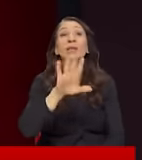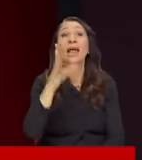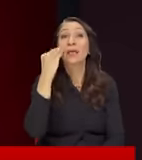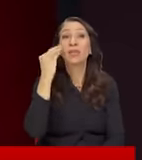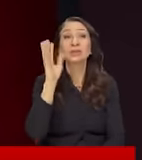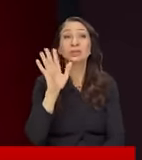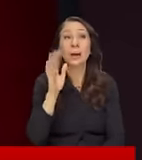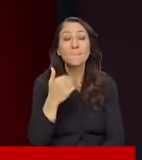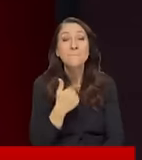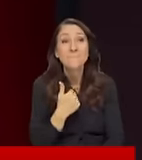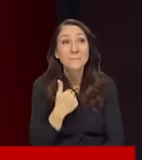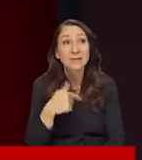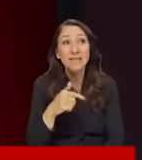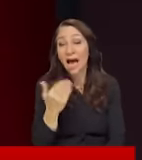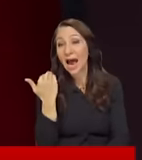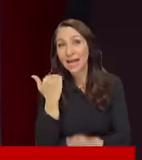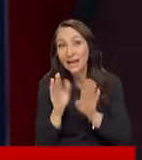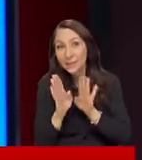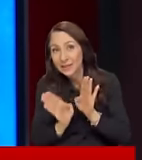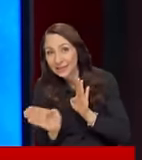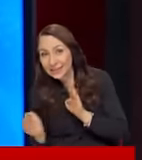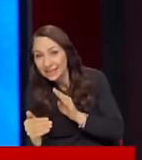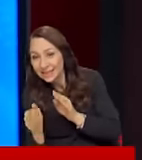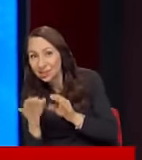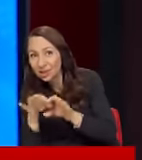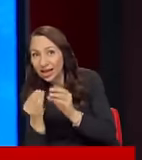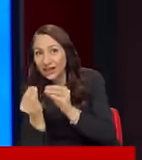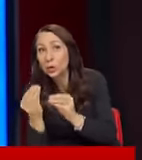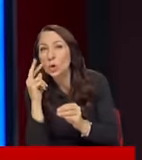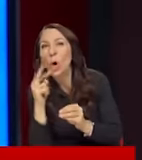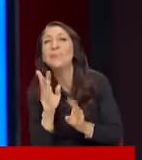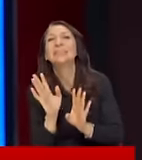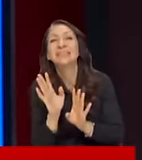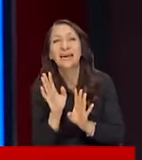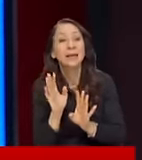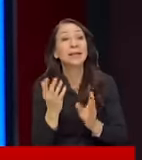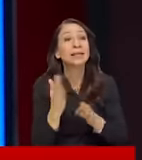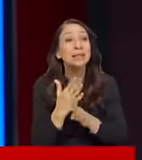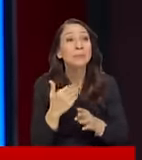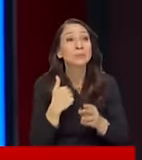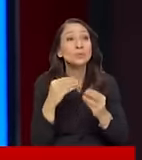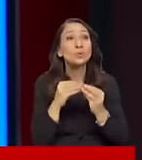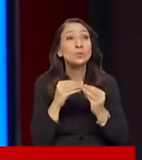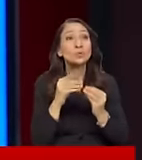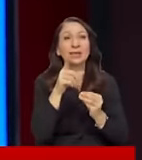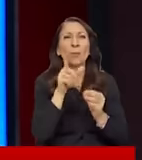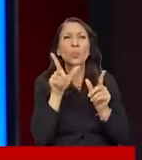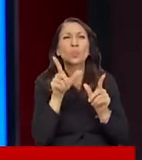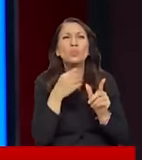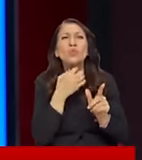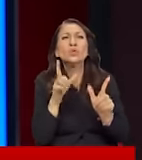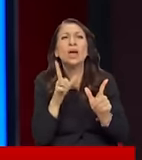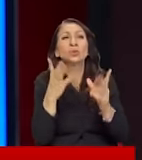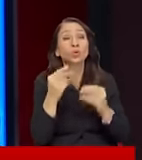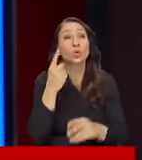anlayış. Biz arka kapıdan size çay veririz siz görünmeyin diye. Çünkü bizim kusurumuzla sen muhtaç hale